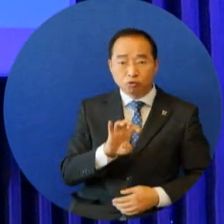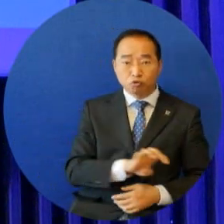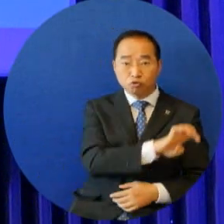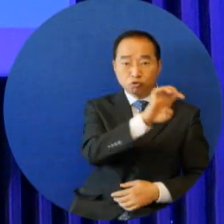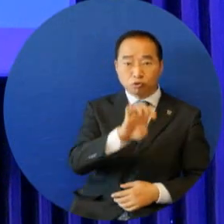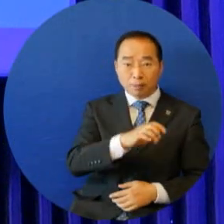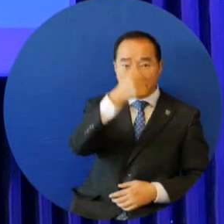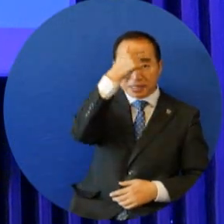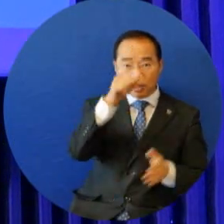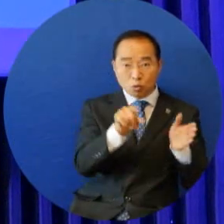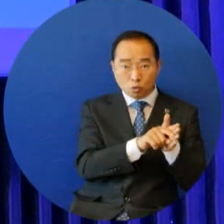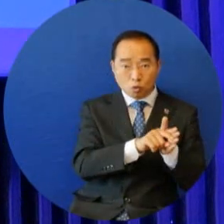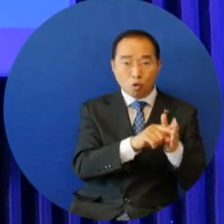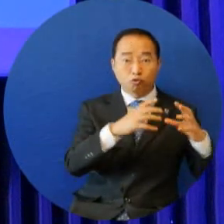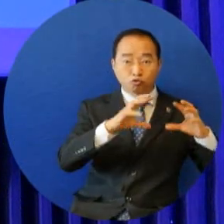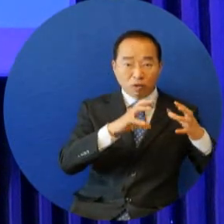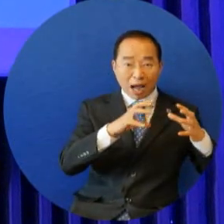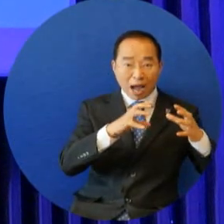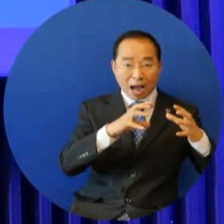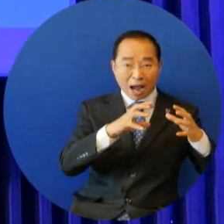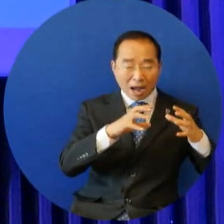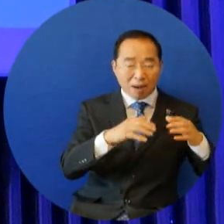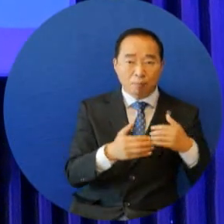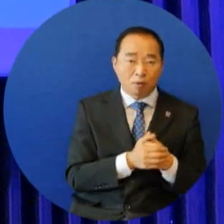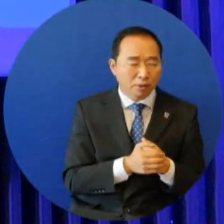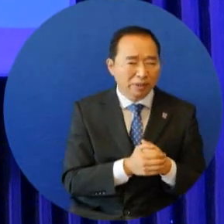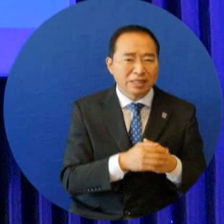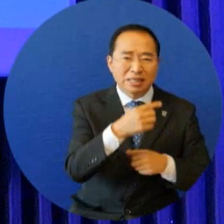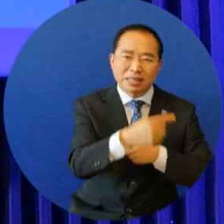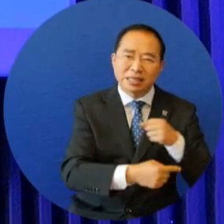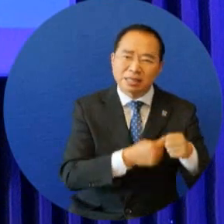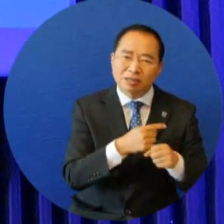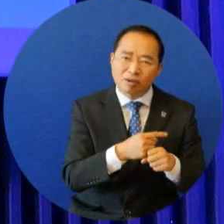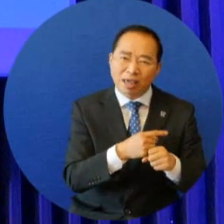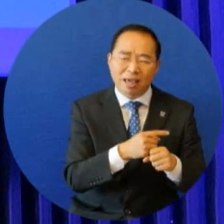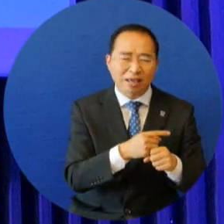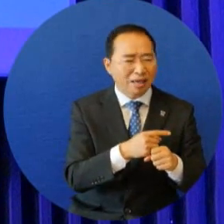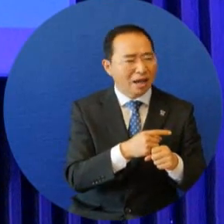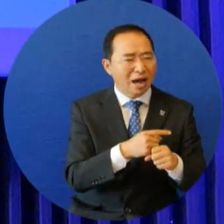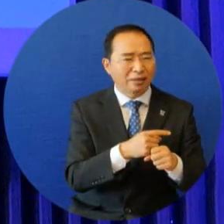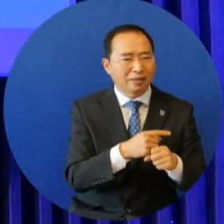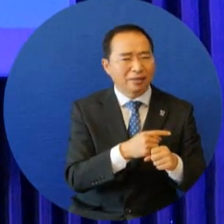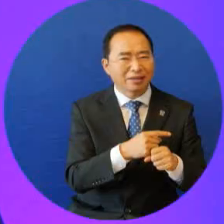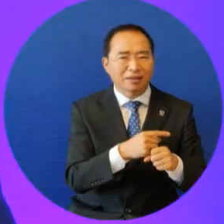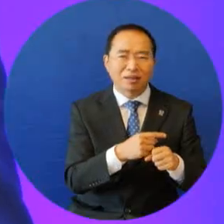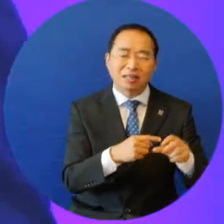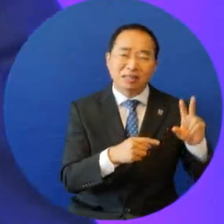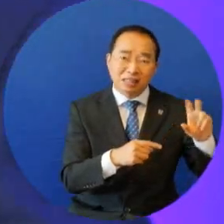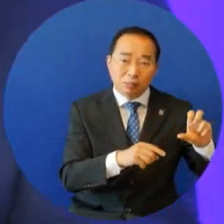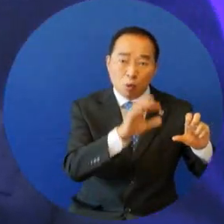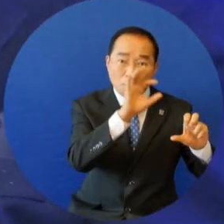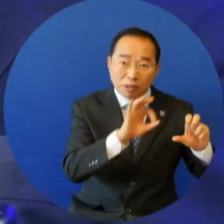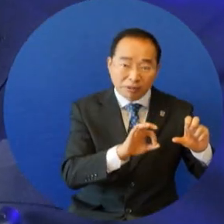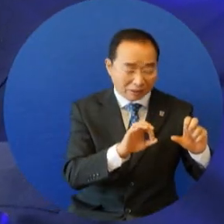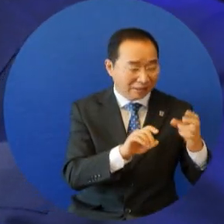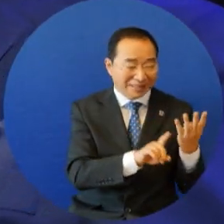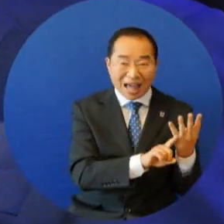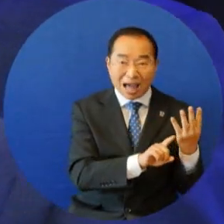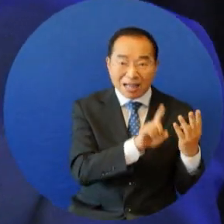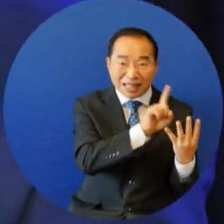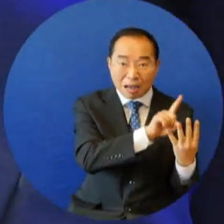기독교 국가는 1년에 4분의 1 정도가 금식일이에요. 금식일에는 육류를 먹지